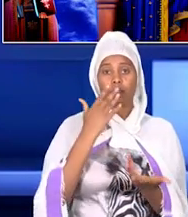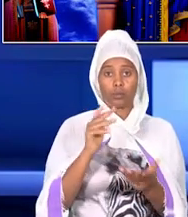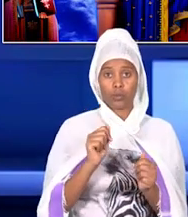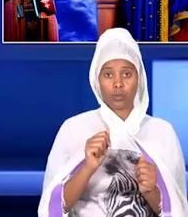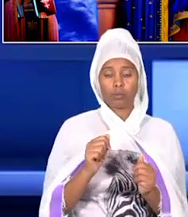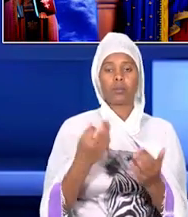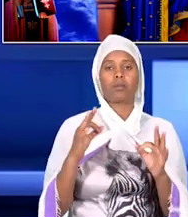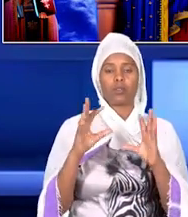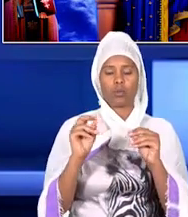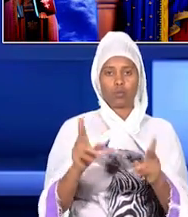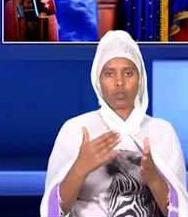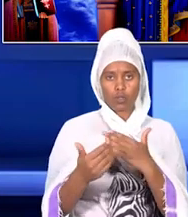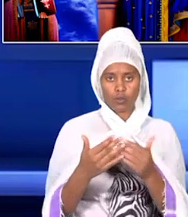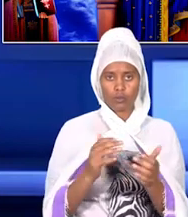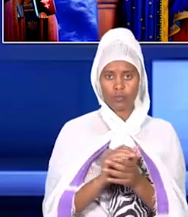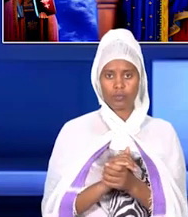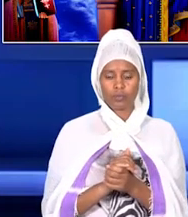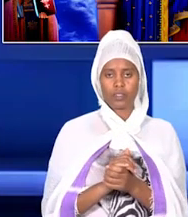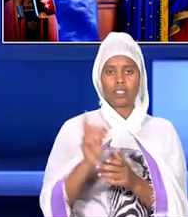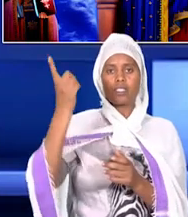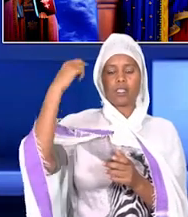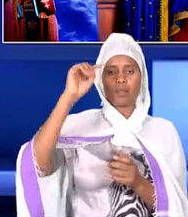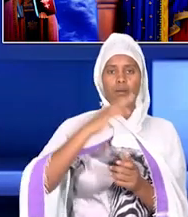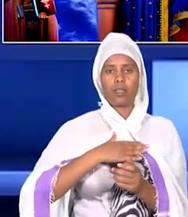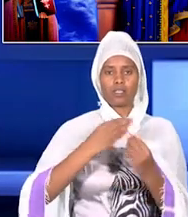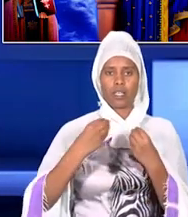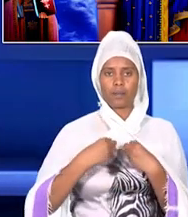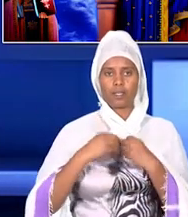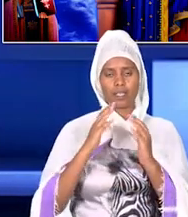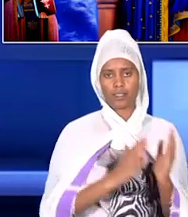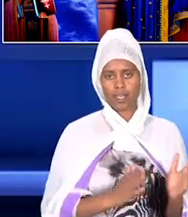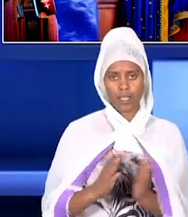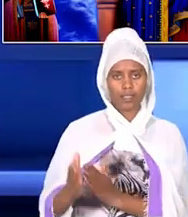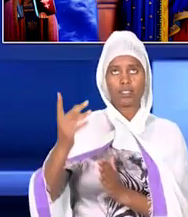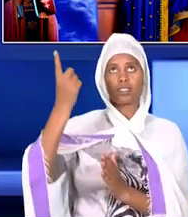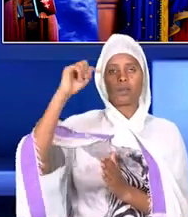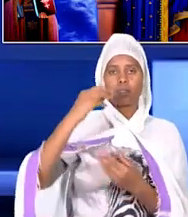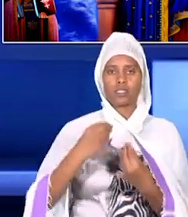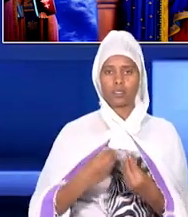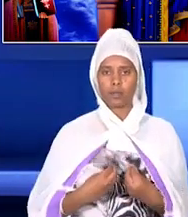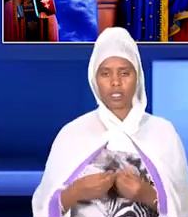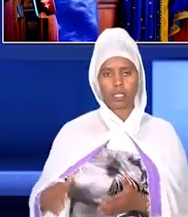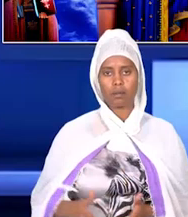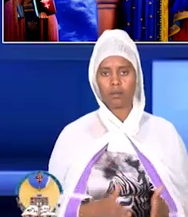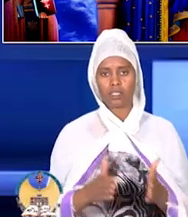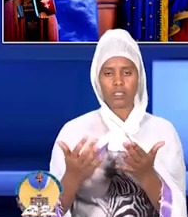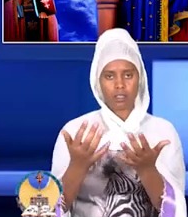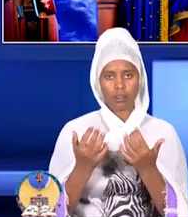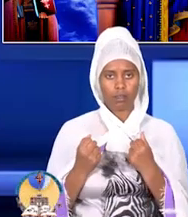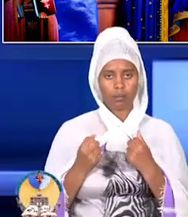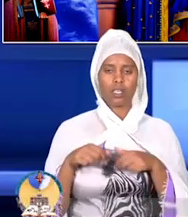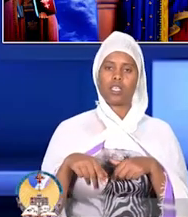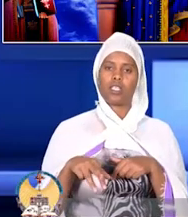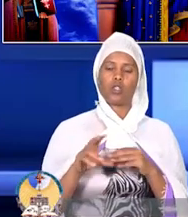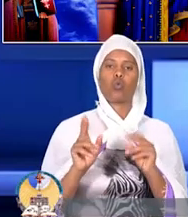ليه سلازي أبزي غردو أزقب عنا اكزي أبيهير زحاب الناصر عادن إذا أبيهير ذهبنا